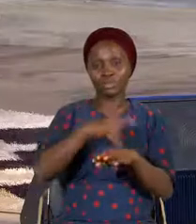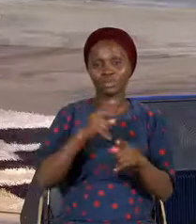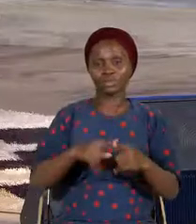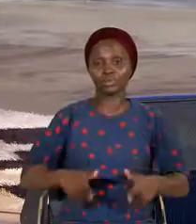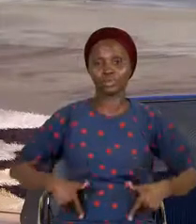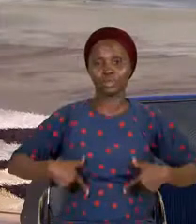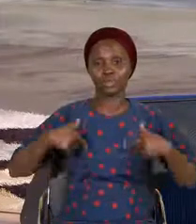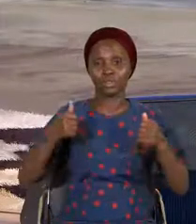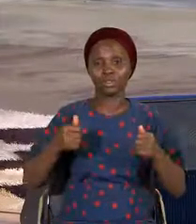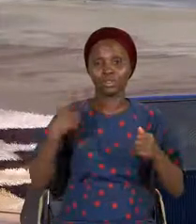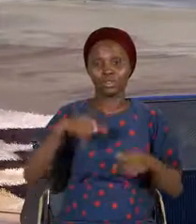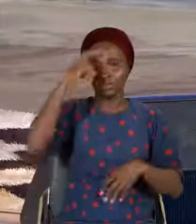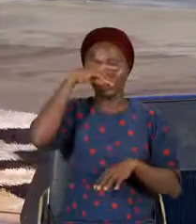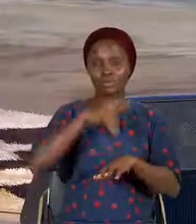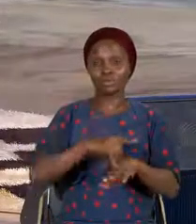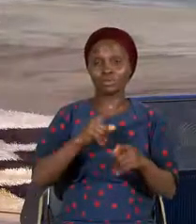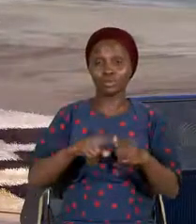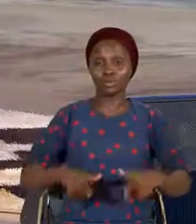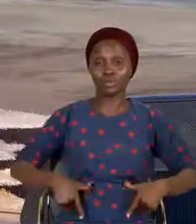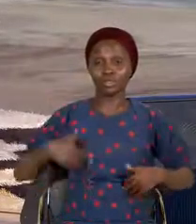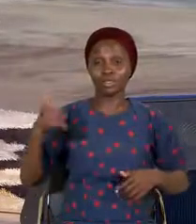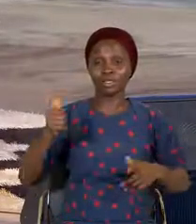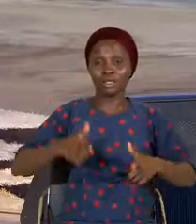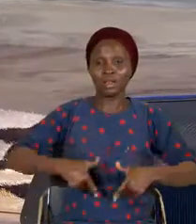pour vivre, la sagesse pour